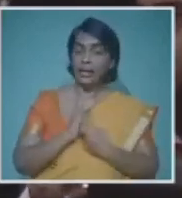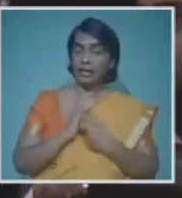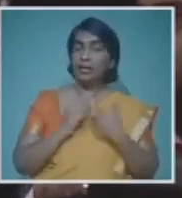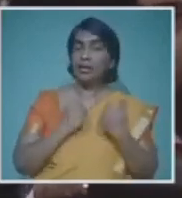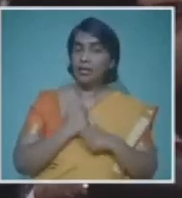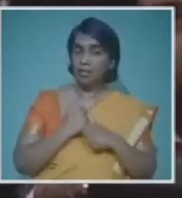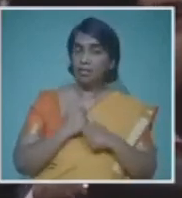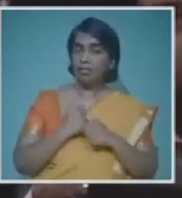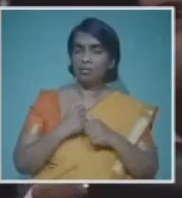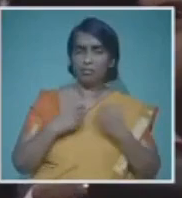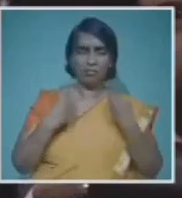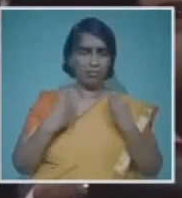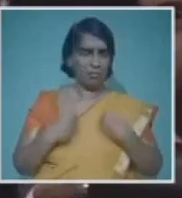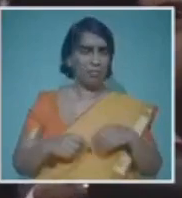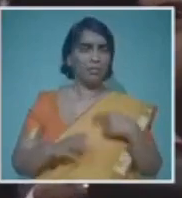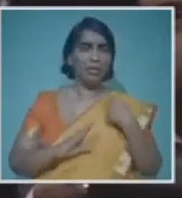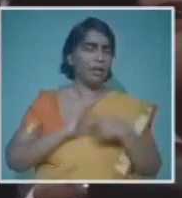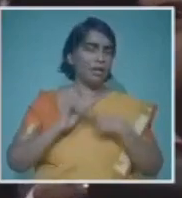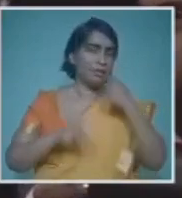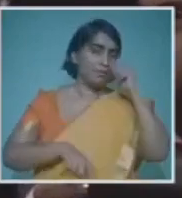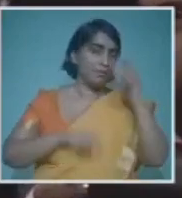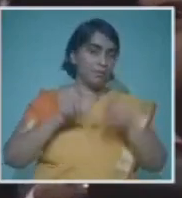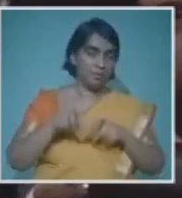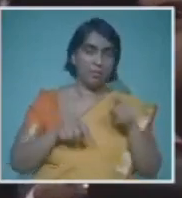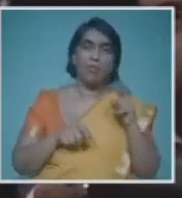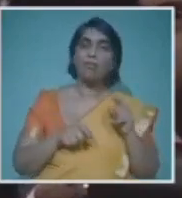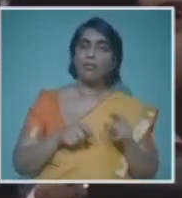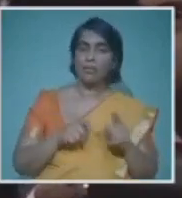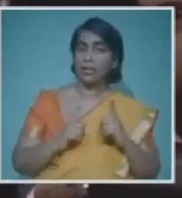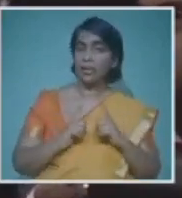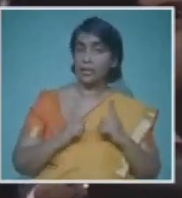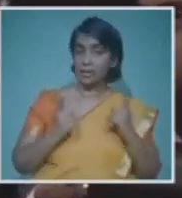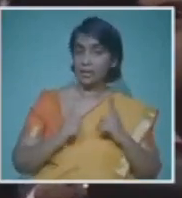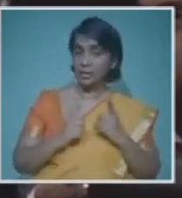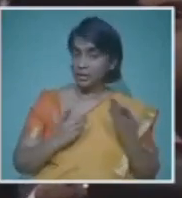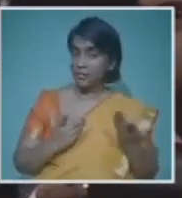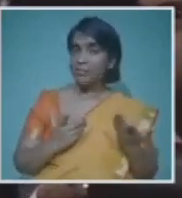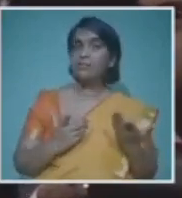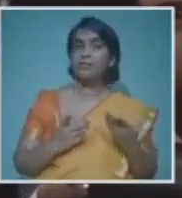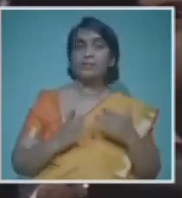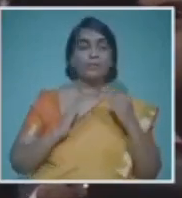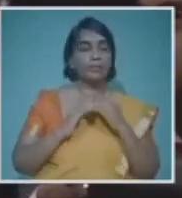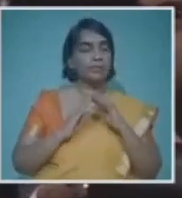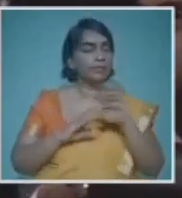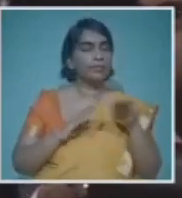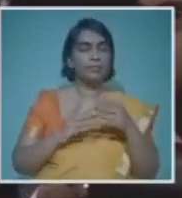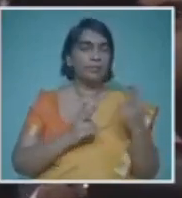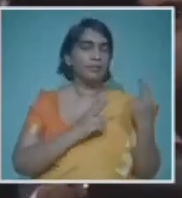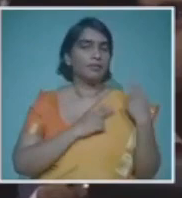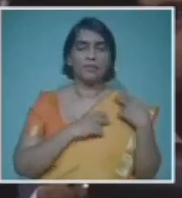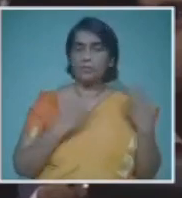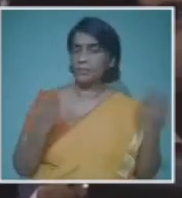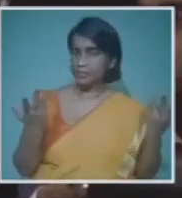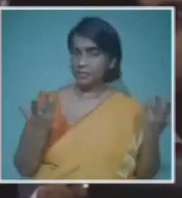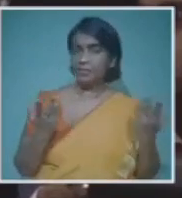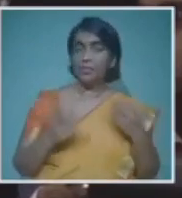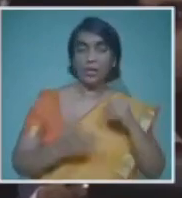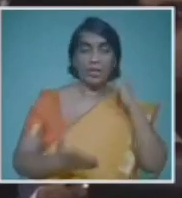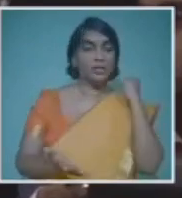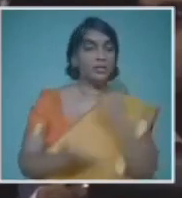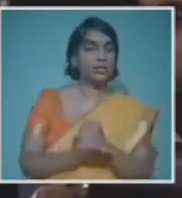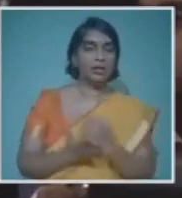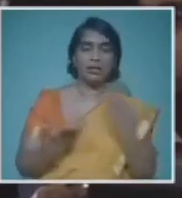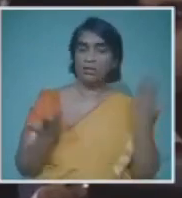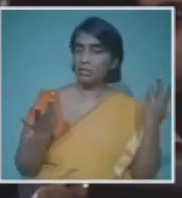ආධිපත්‍ය කඩාවැටෙනකොට රටේ ජනතාවගේ ජීවිතවලටවත් දේපල වලටවත් වග කියන්න කෙනෙක් නැහැ. සහතිකයක්